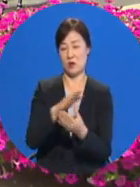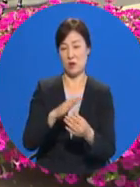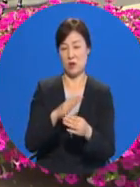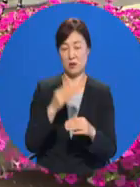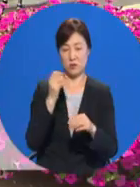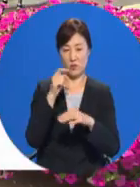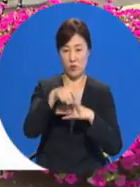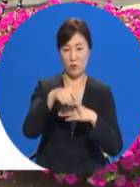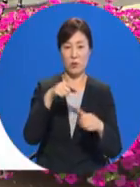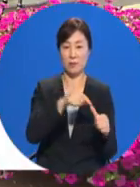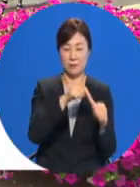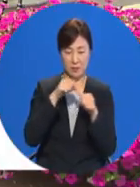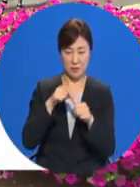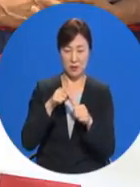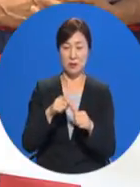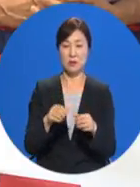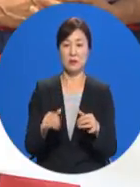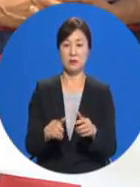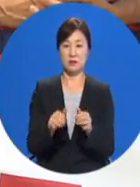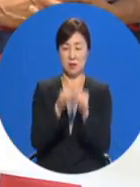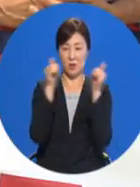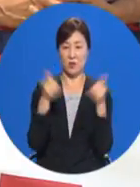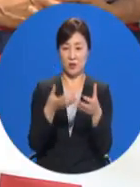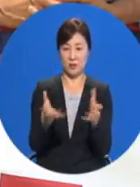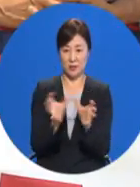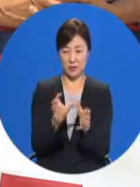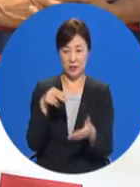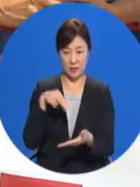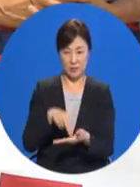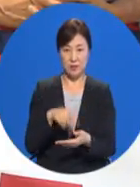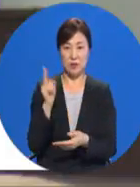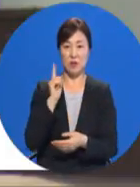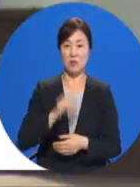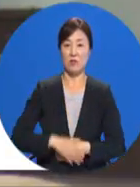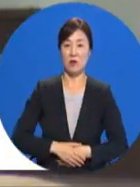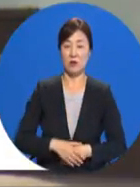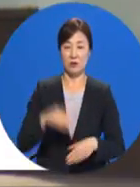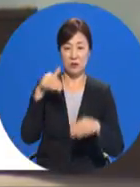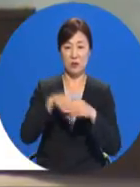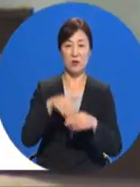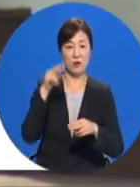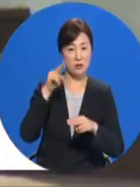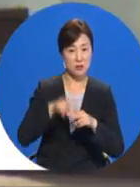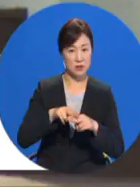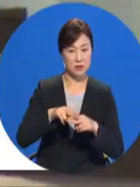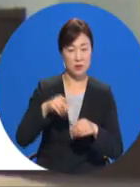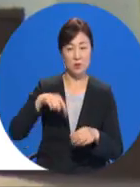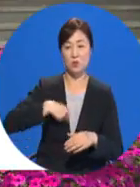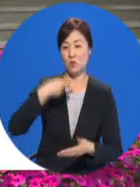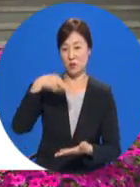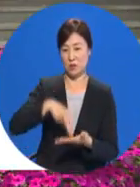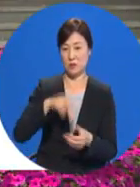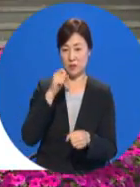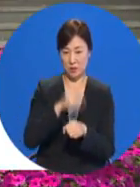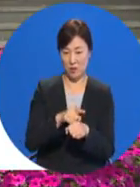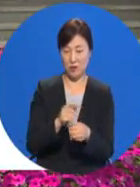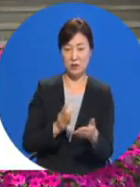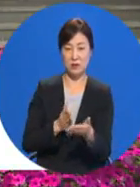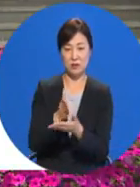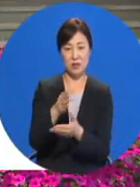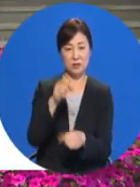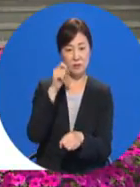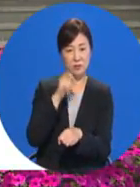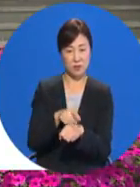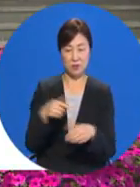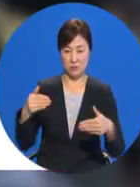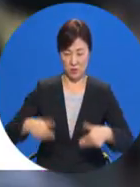문제를 제기해왔던 시민사회단체들은 이번 일을 계기로 정무직성 인사의 독립성과 자질을 검증할 수 있는 근본적인 개선을 촉구하고